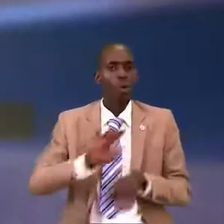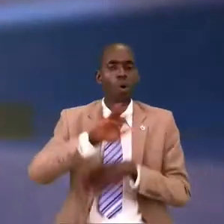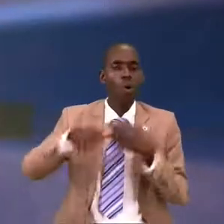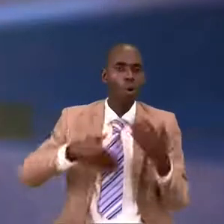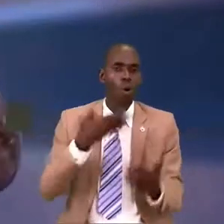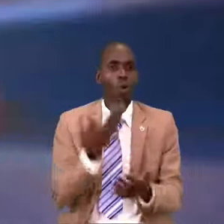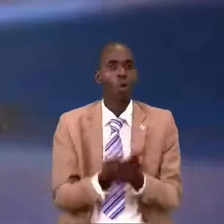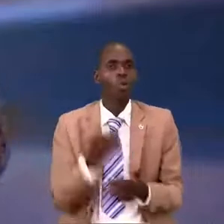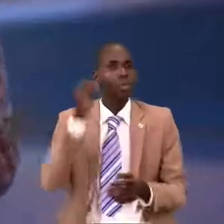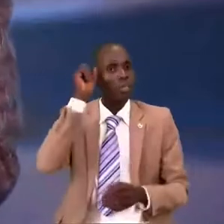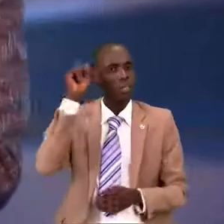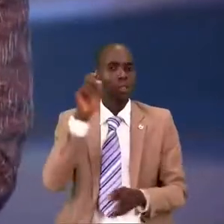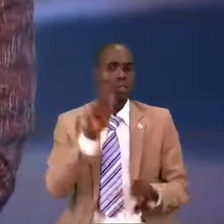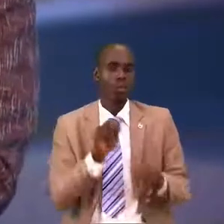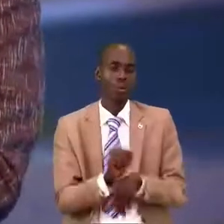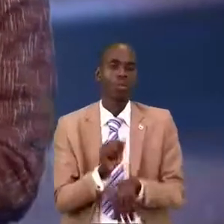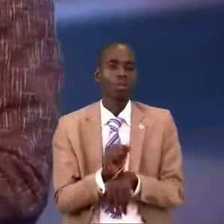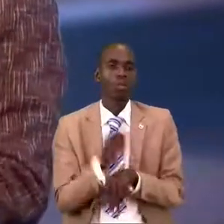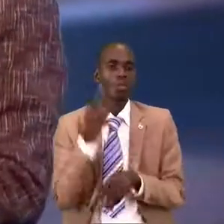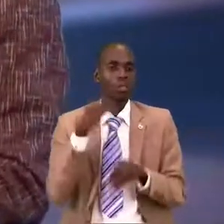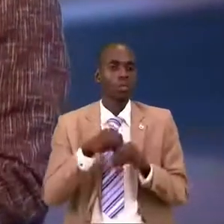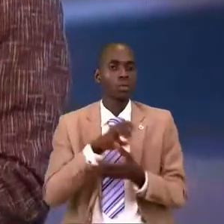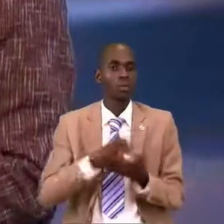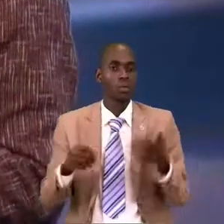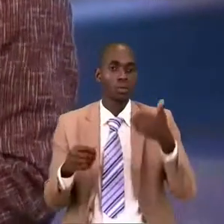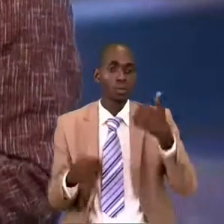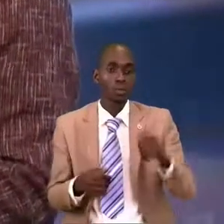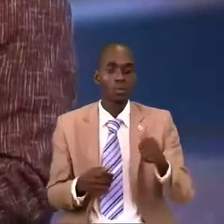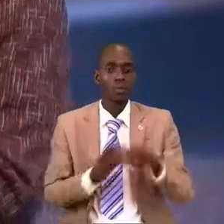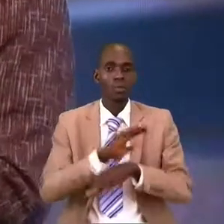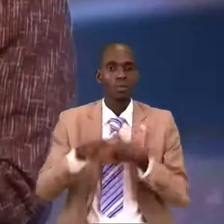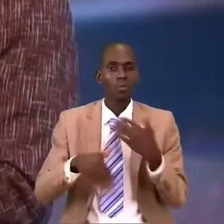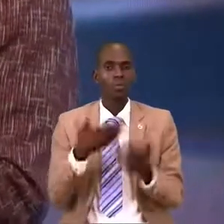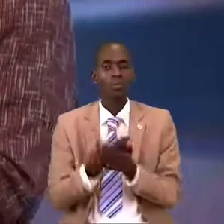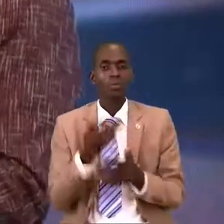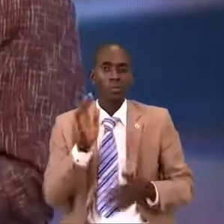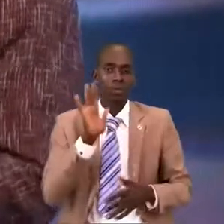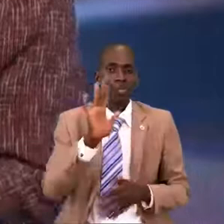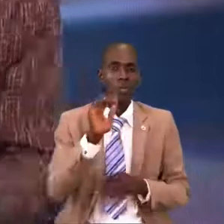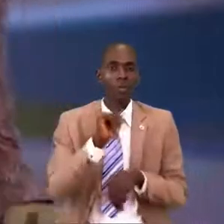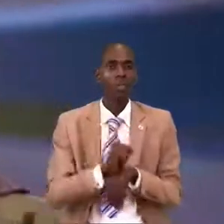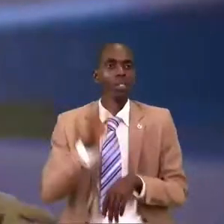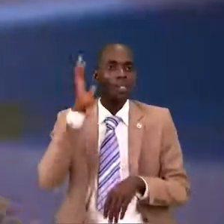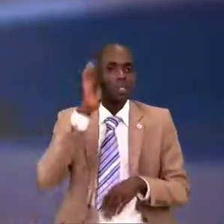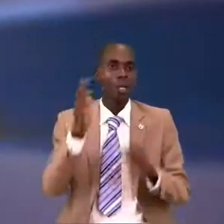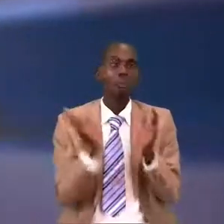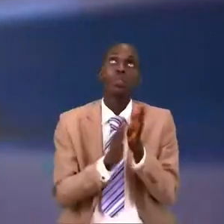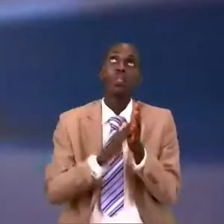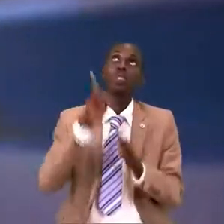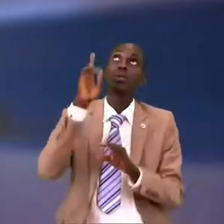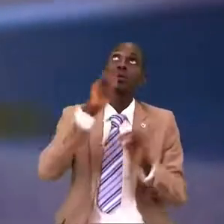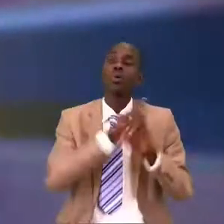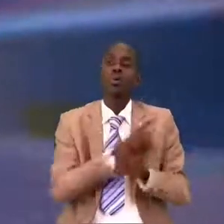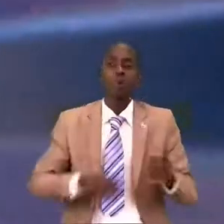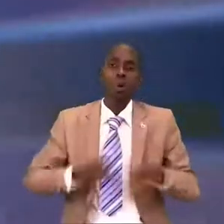te loueront, ô Éternel, tes créatures, ceux-là que Dieu lui-même a fait,